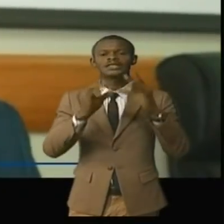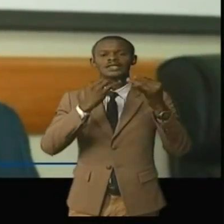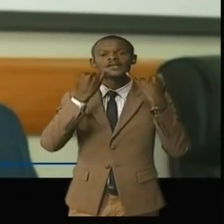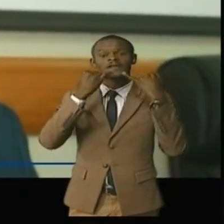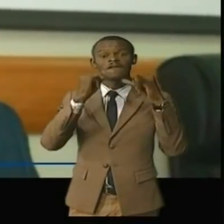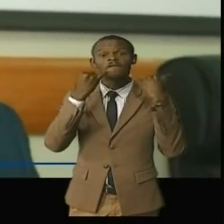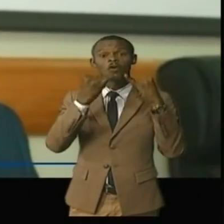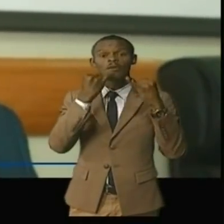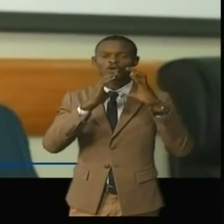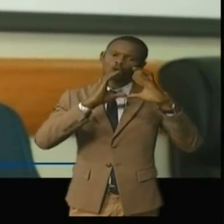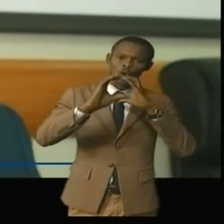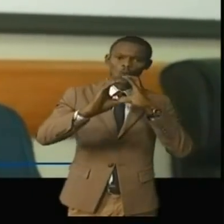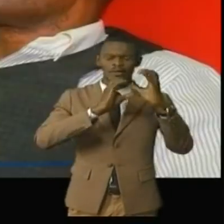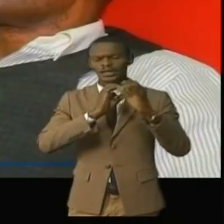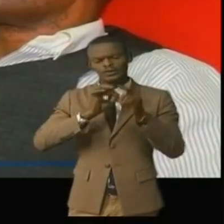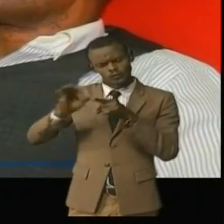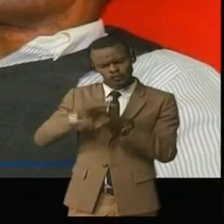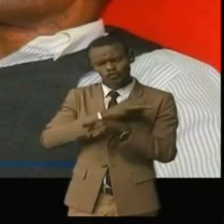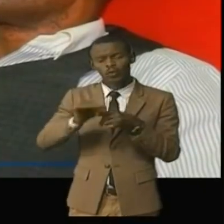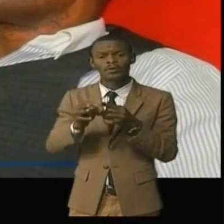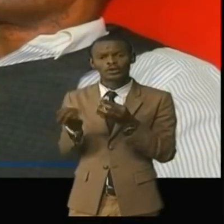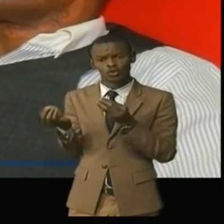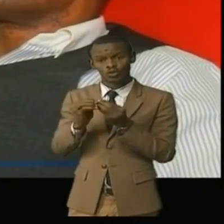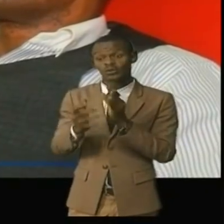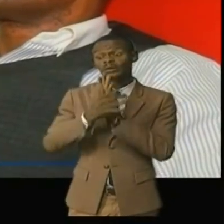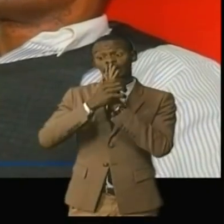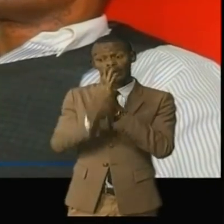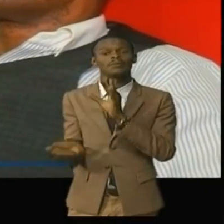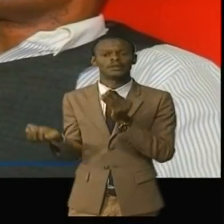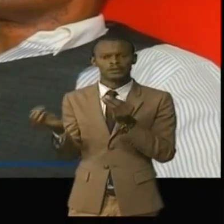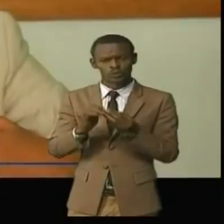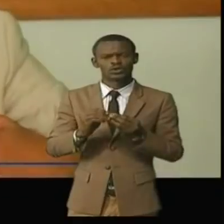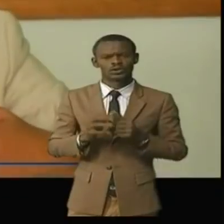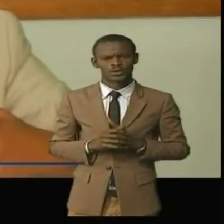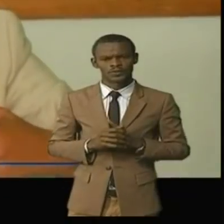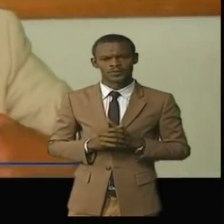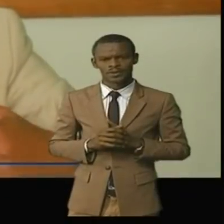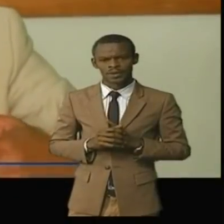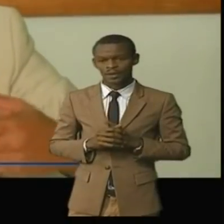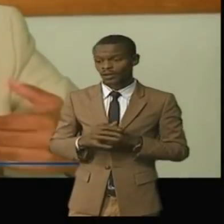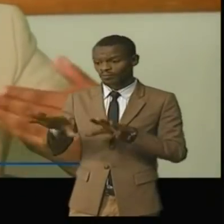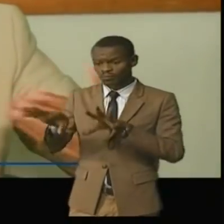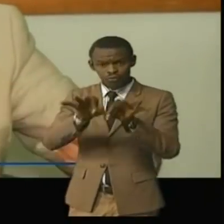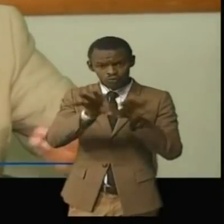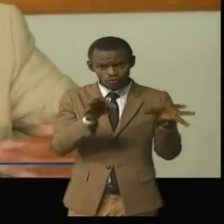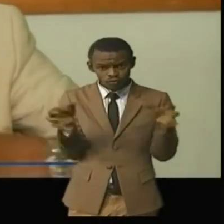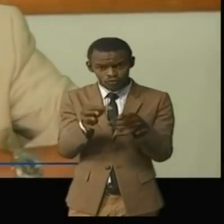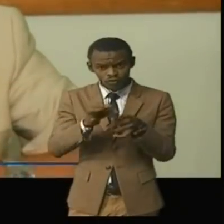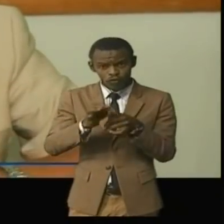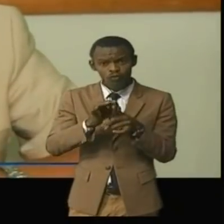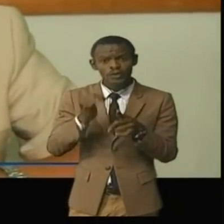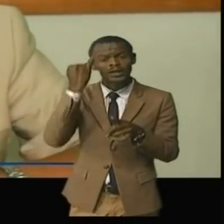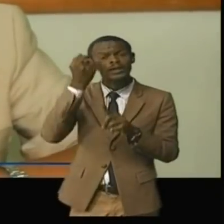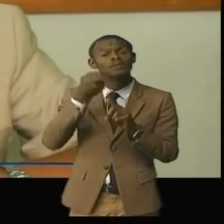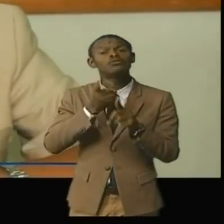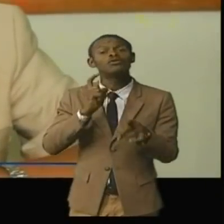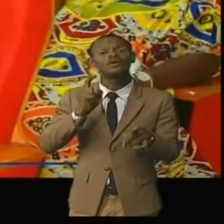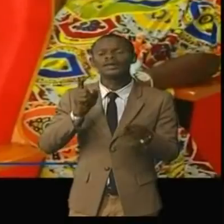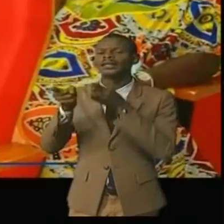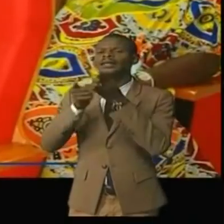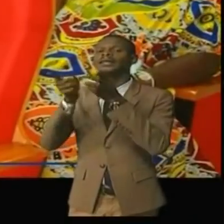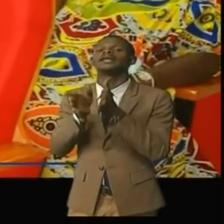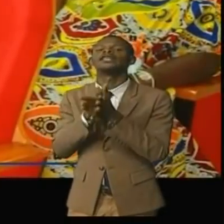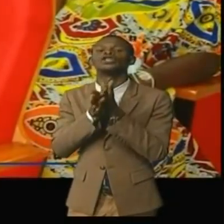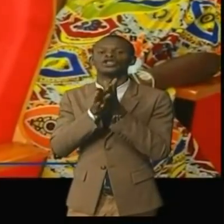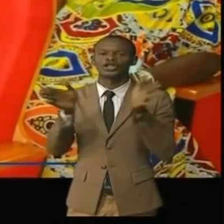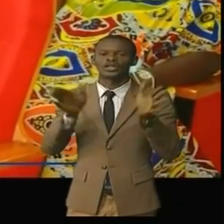formations continues pour plus d'efficacité, le choix stratégique est du directeur général de SNEL-SA, Jean Bosco Kayombo Kayan,